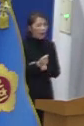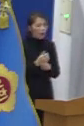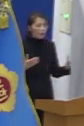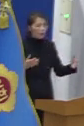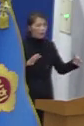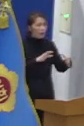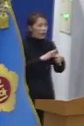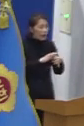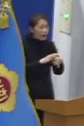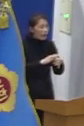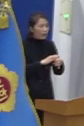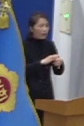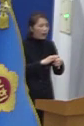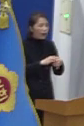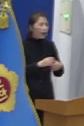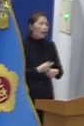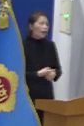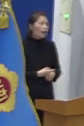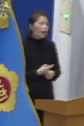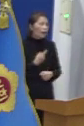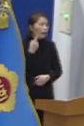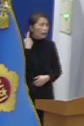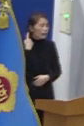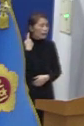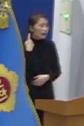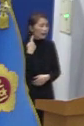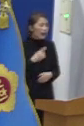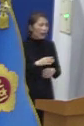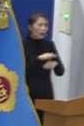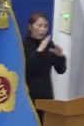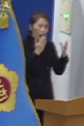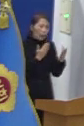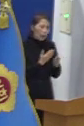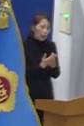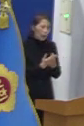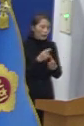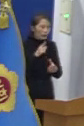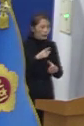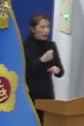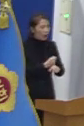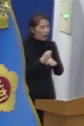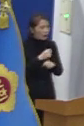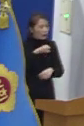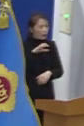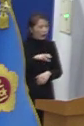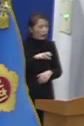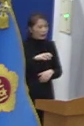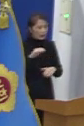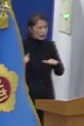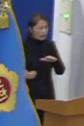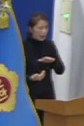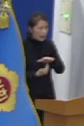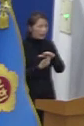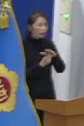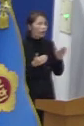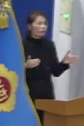1호에 이어 엊그제 공공 아리백 1호 발전소까지 착실하게